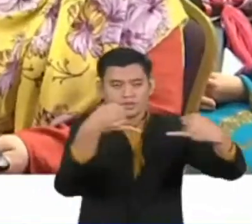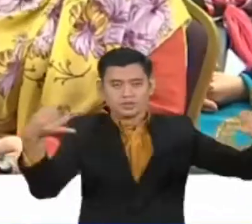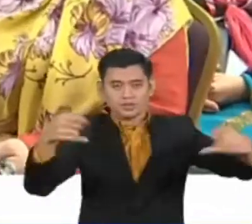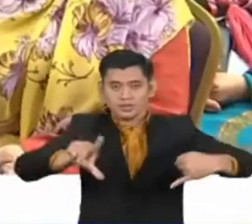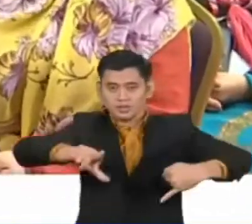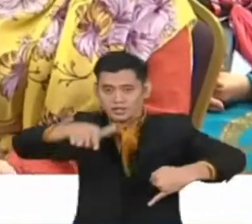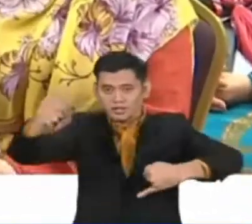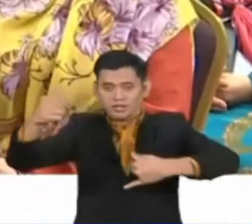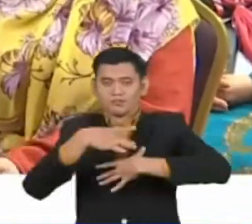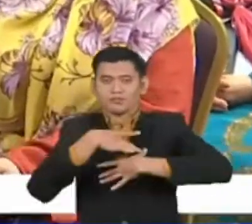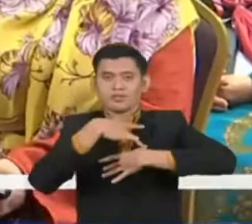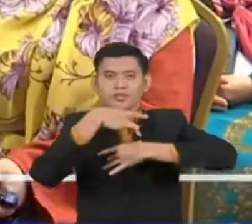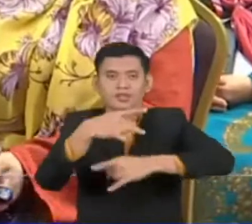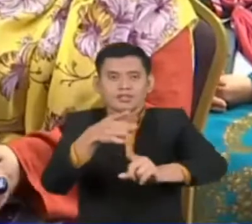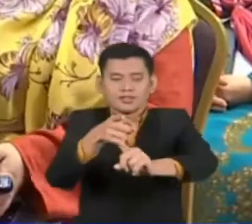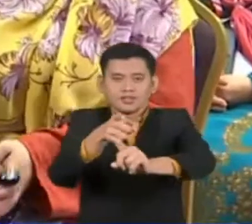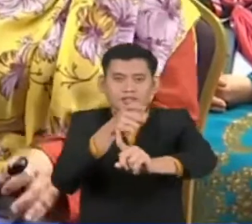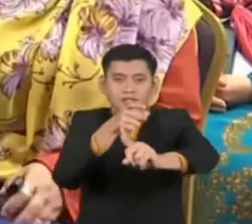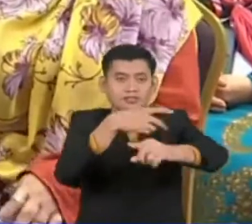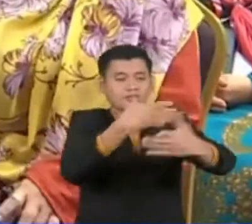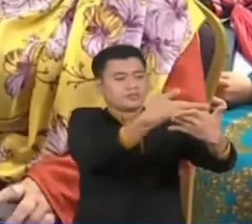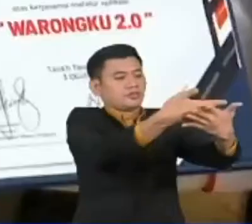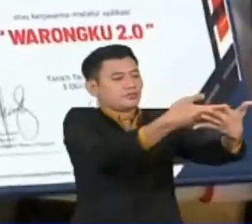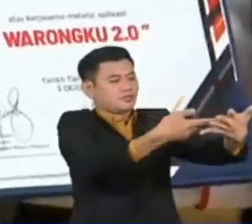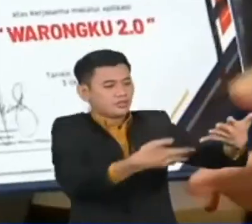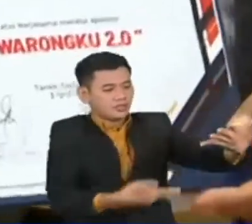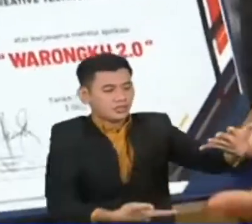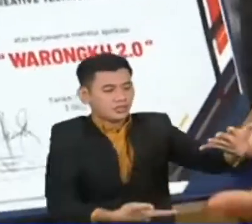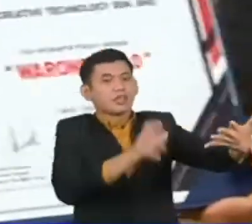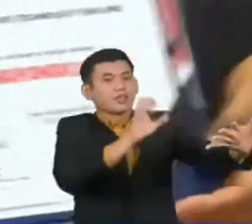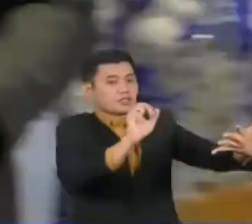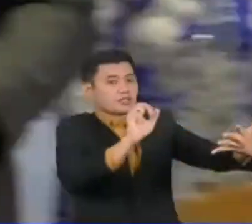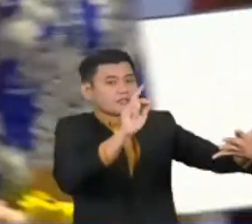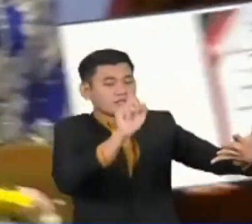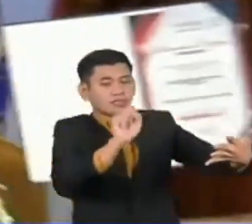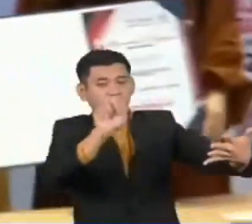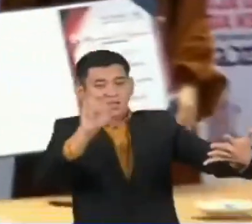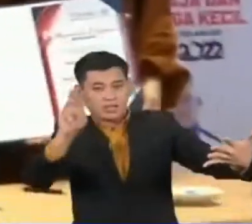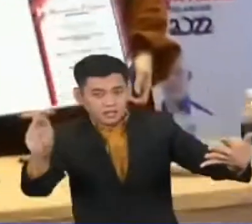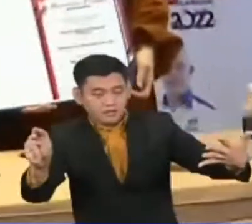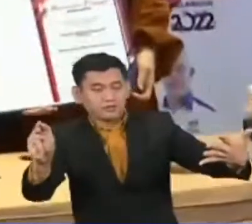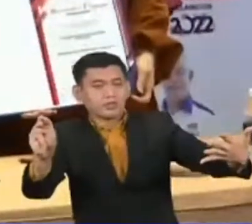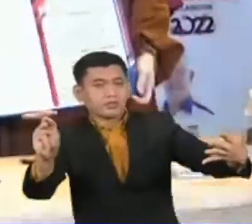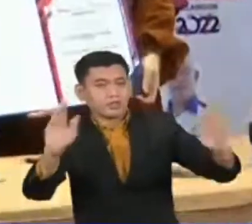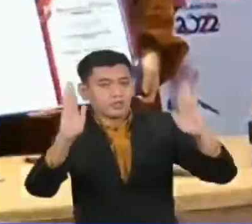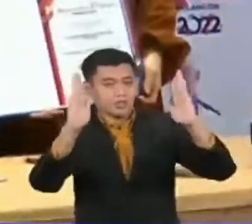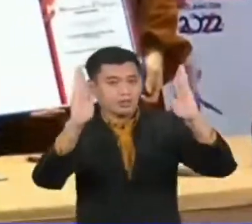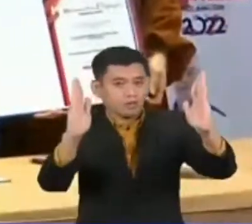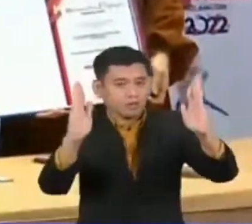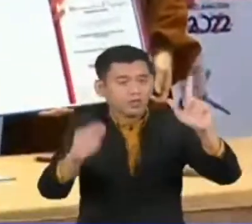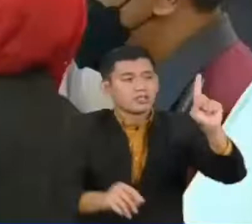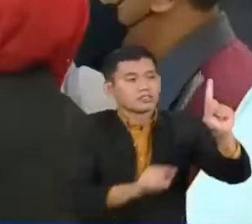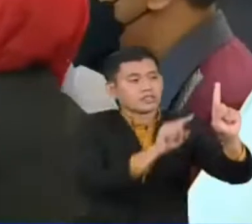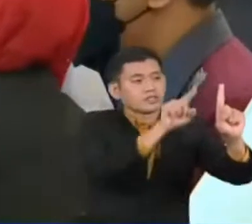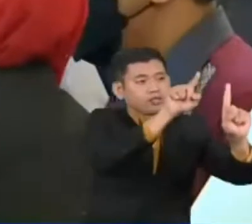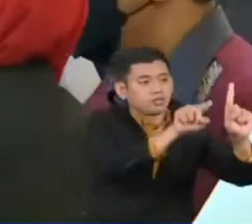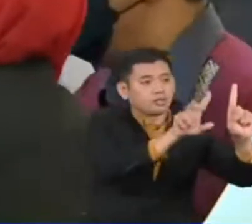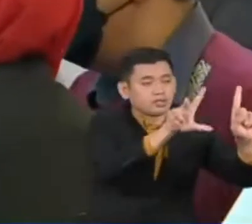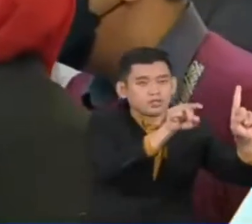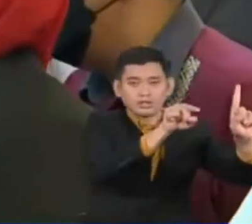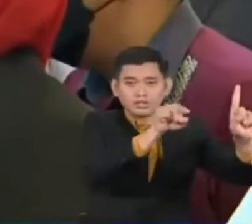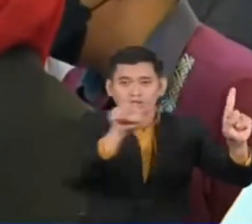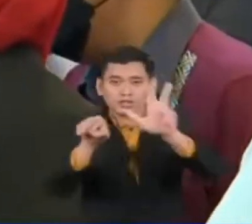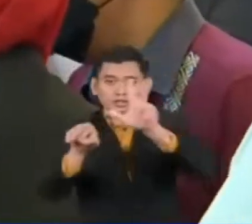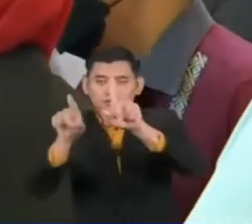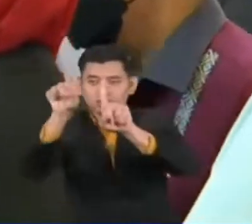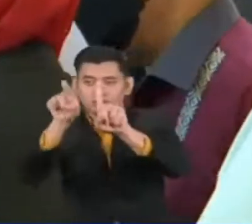yang berminat. Berdasarkan data Suruhanjaya Syarikat Malaysia SSM, dalam tempoh antara 1 Mac hingga